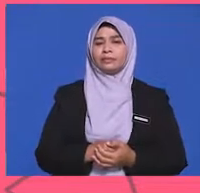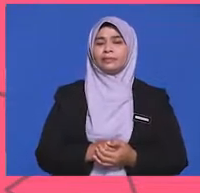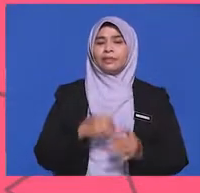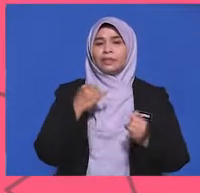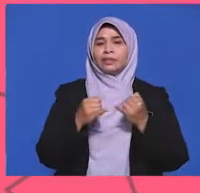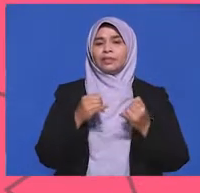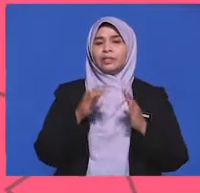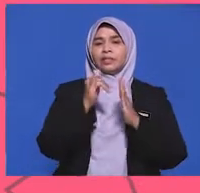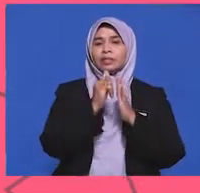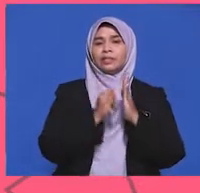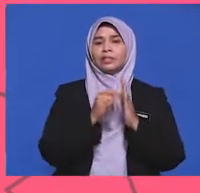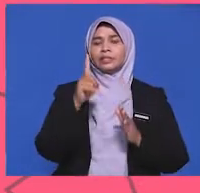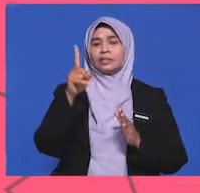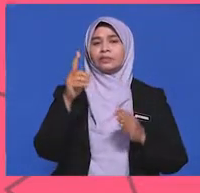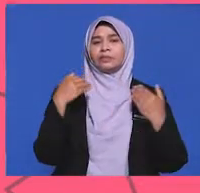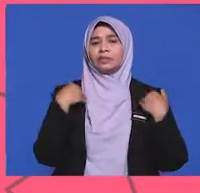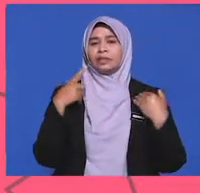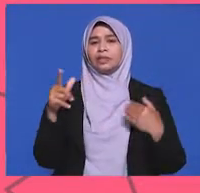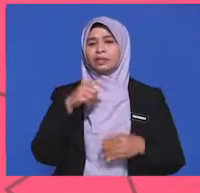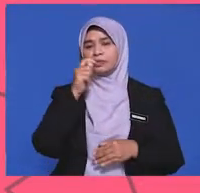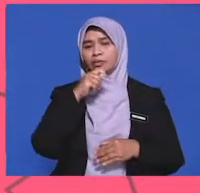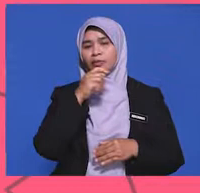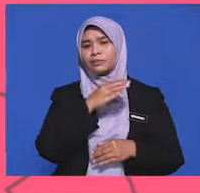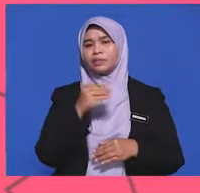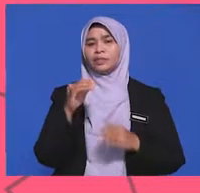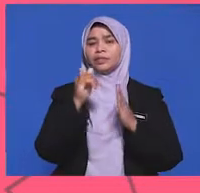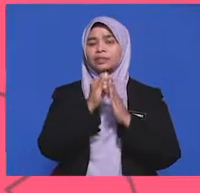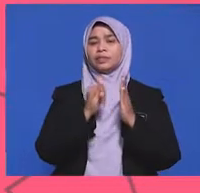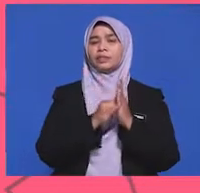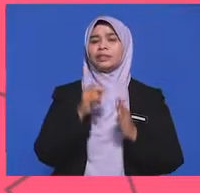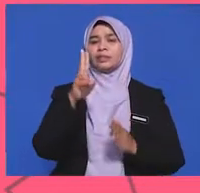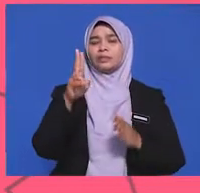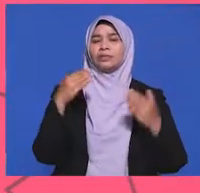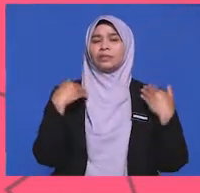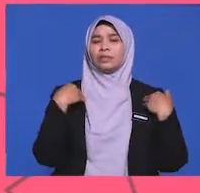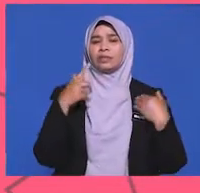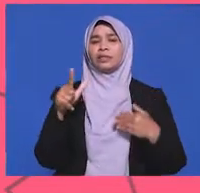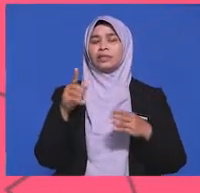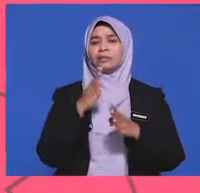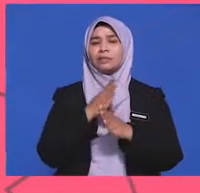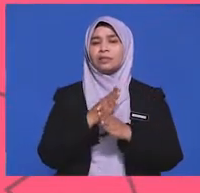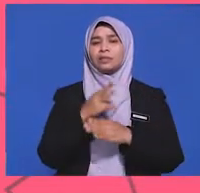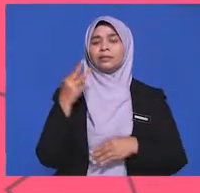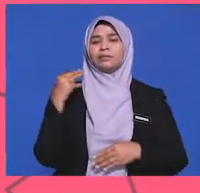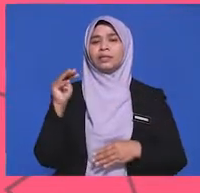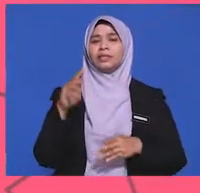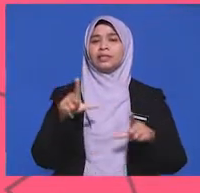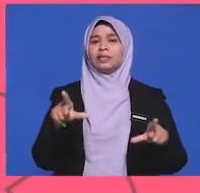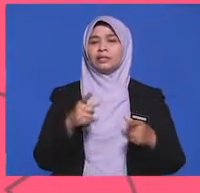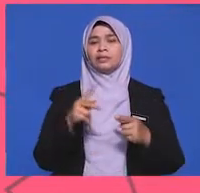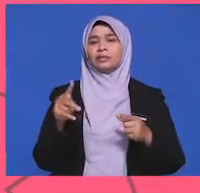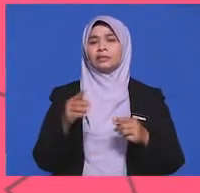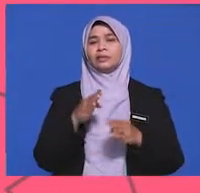Jika syarat pertama adalah palsu dan syarat kedua pula adalah benar, maka